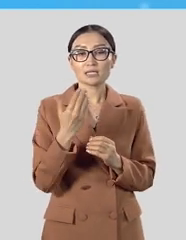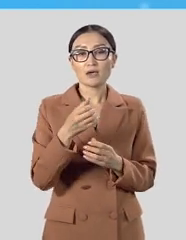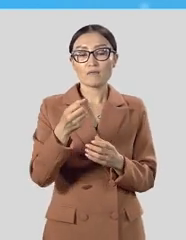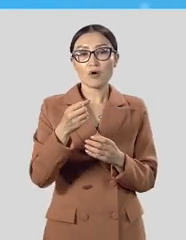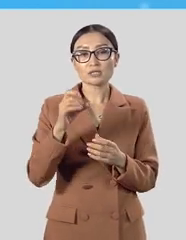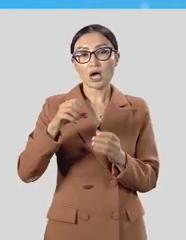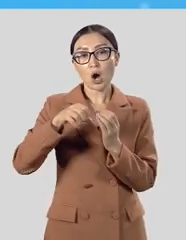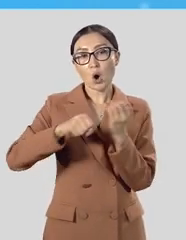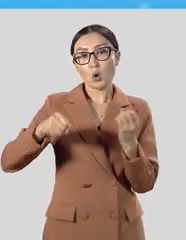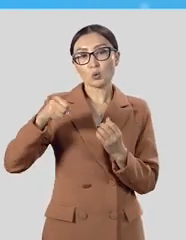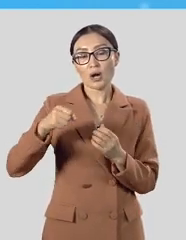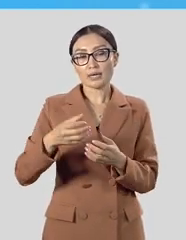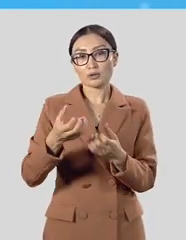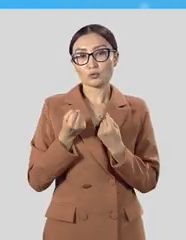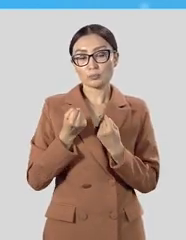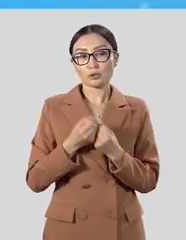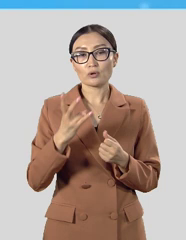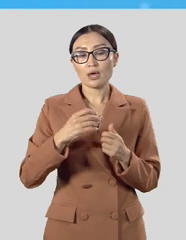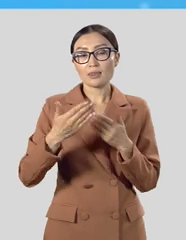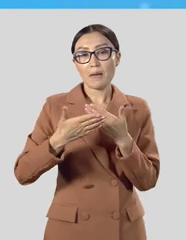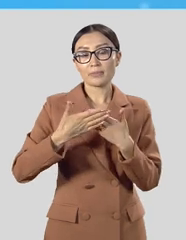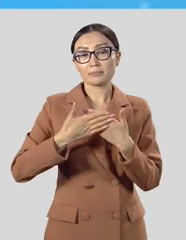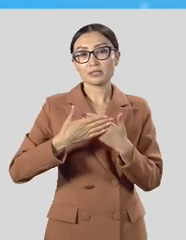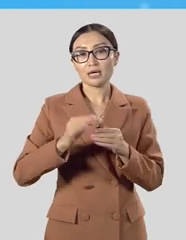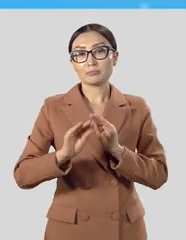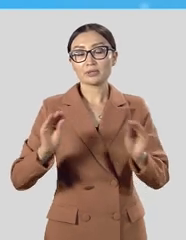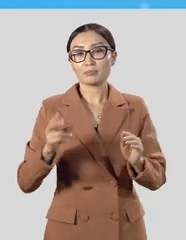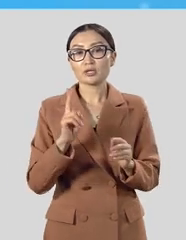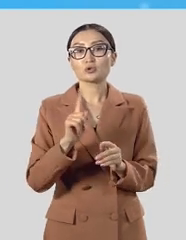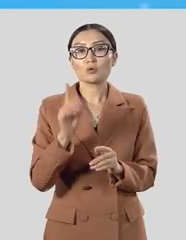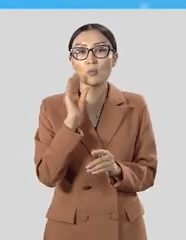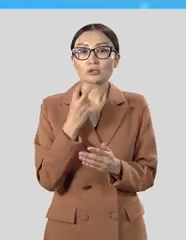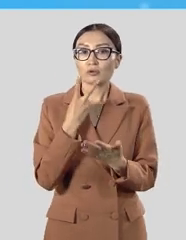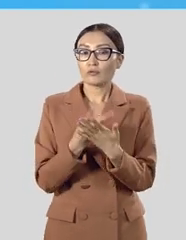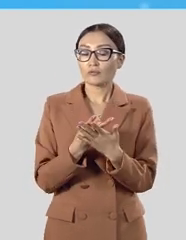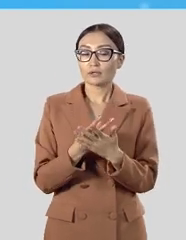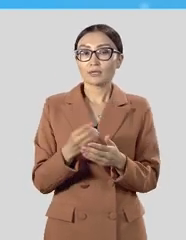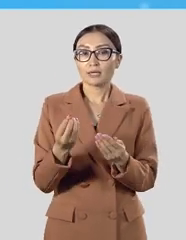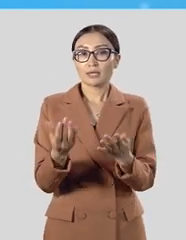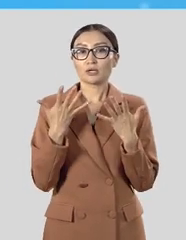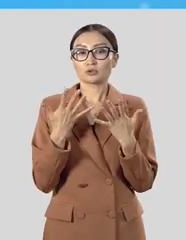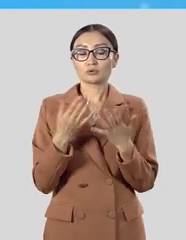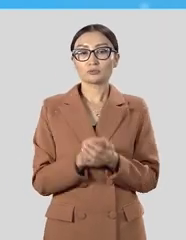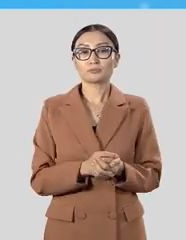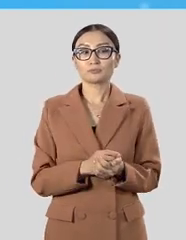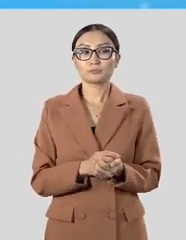рукоятку, приближают к предмету на такое расстояние, при котором изображение предмета становится наиболее четким.